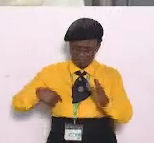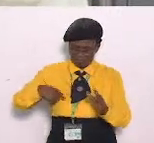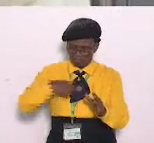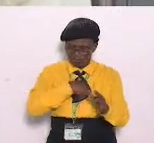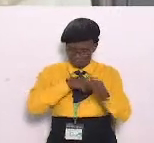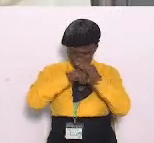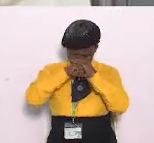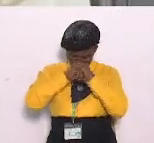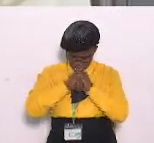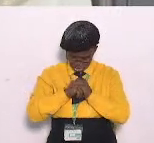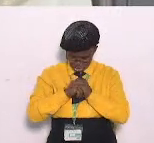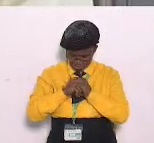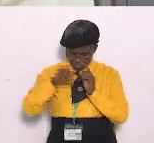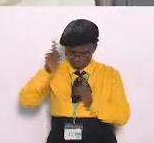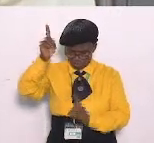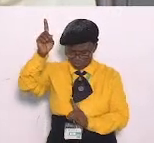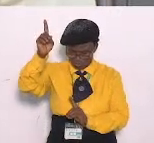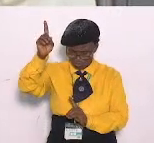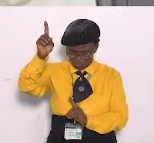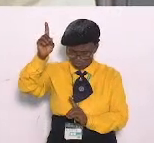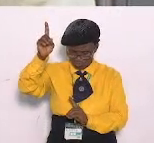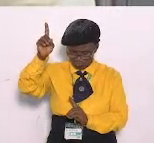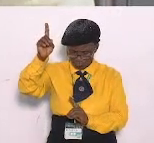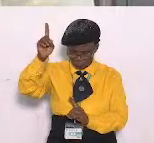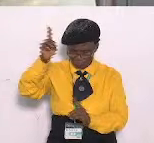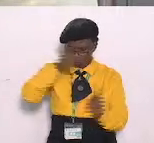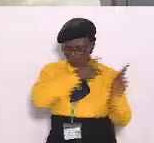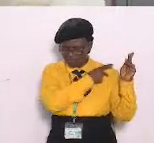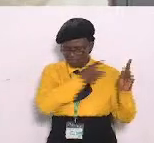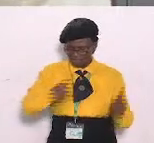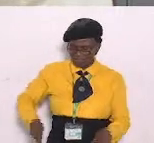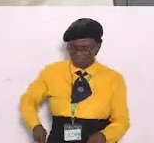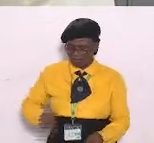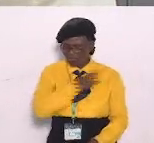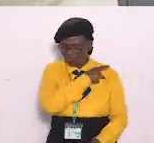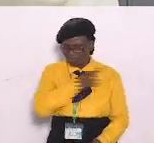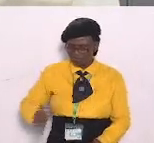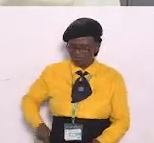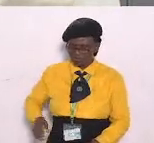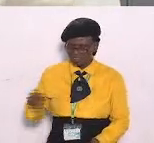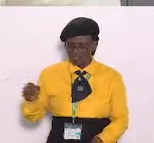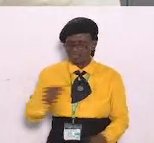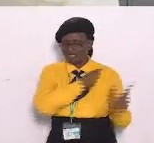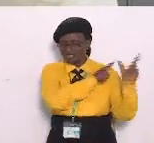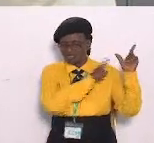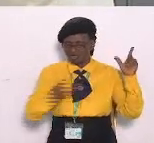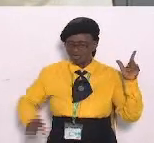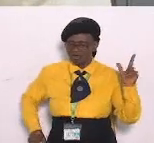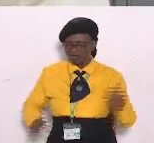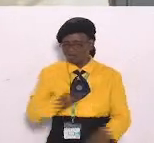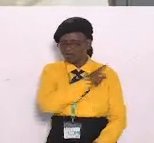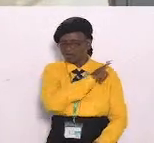père nous t'adorons Roi des rois Seigneur des